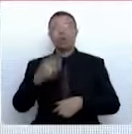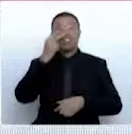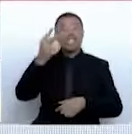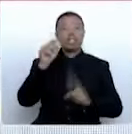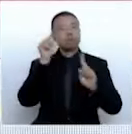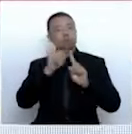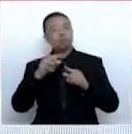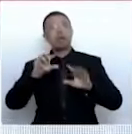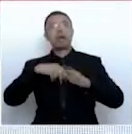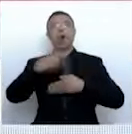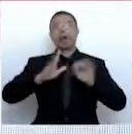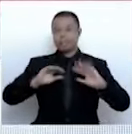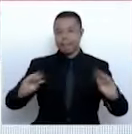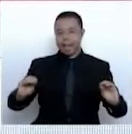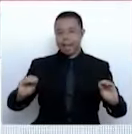dan program kerja.